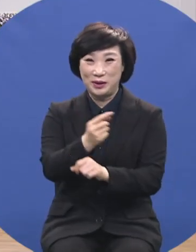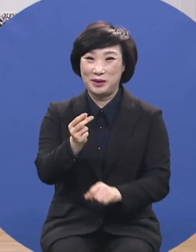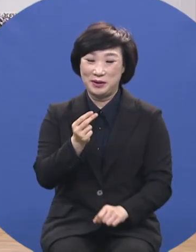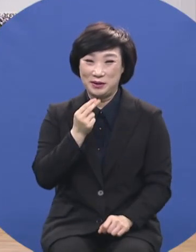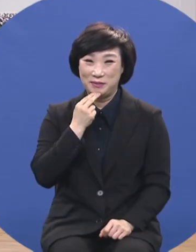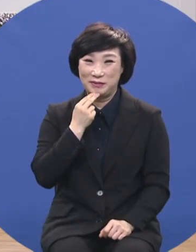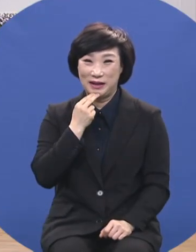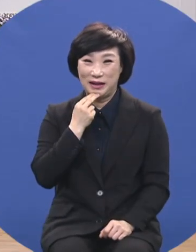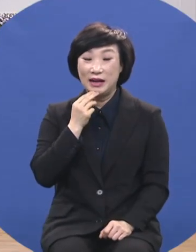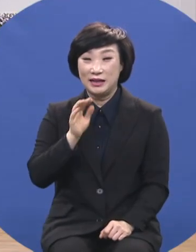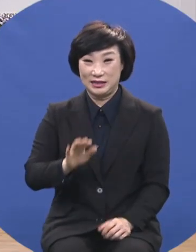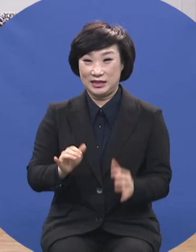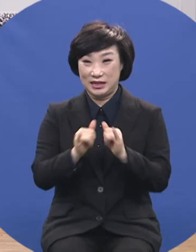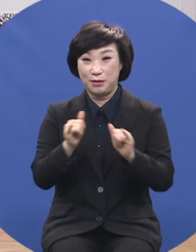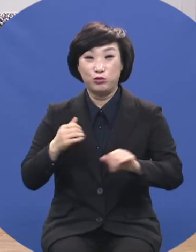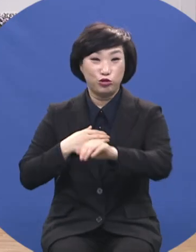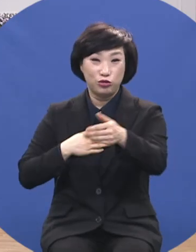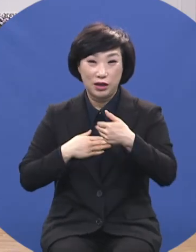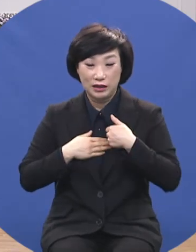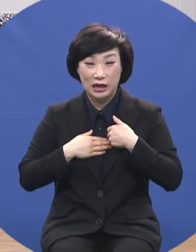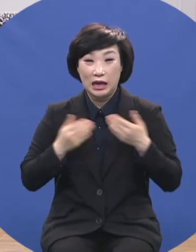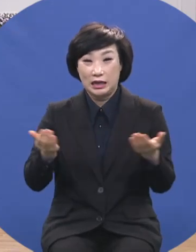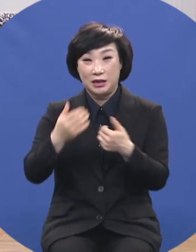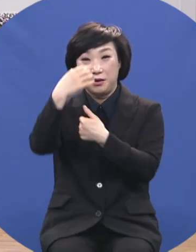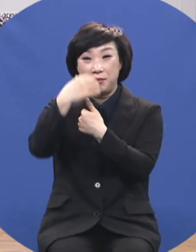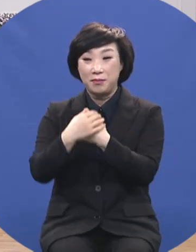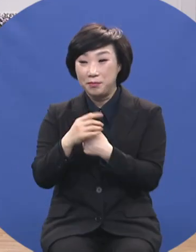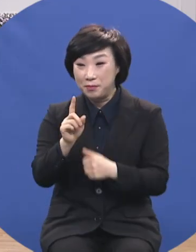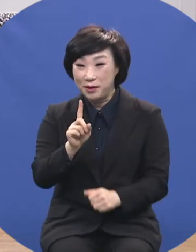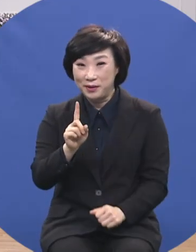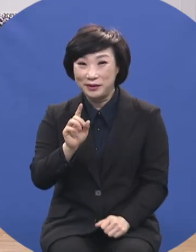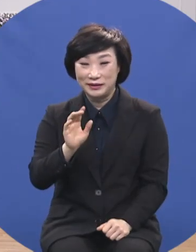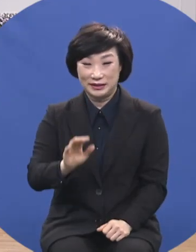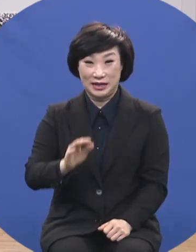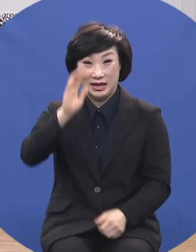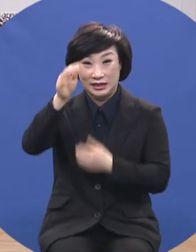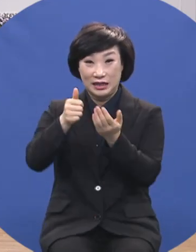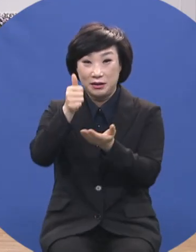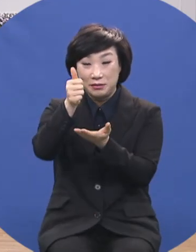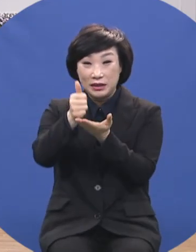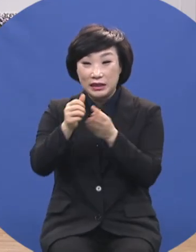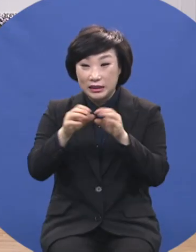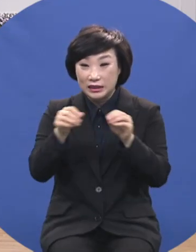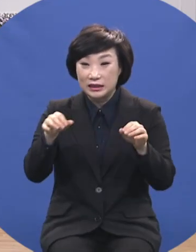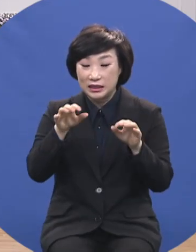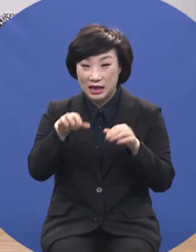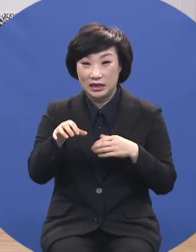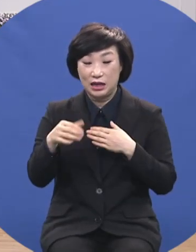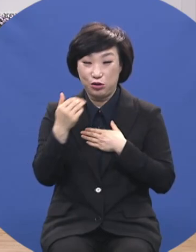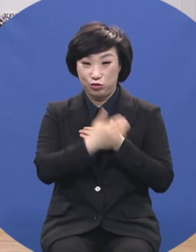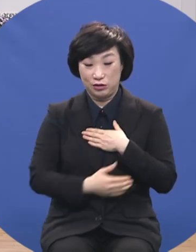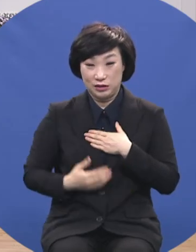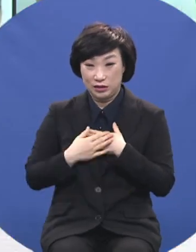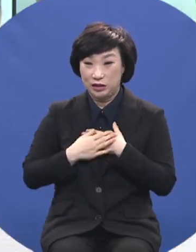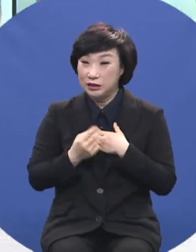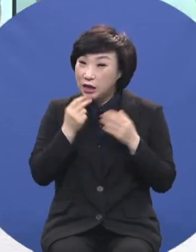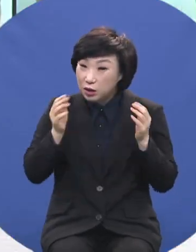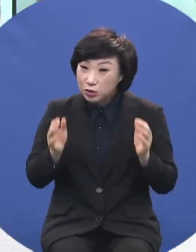그래서 사람에게 주신 직분은, 하나님이 이 땅에 육신을 가지고 있을